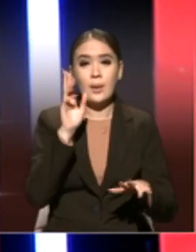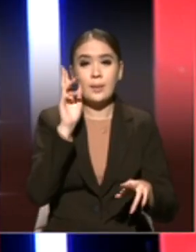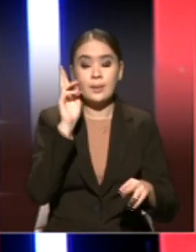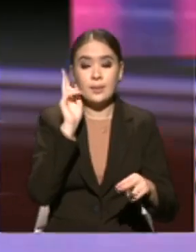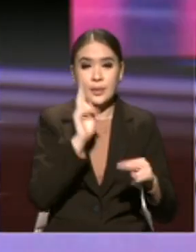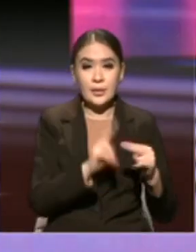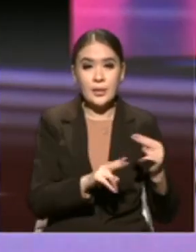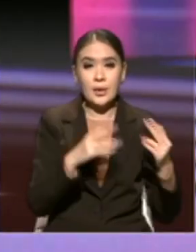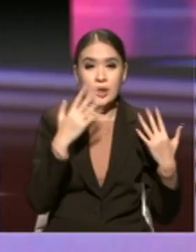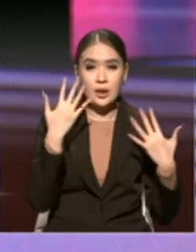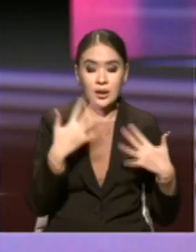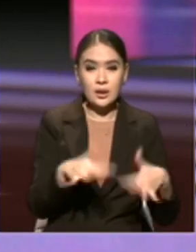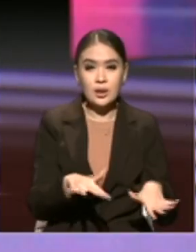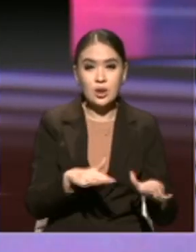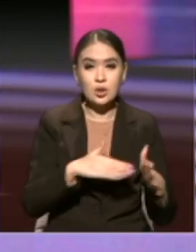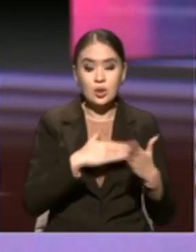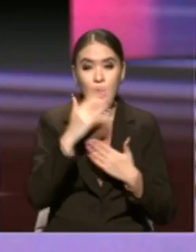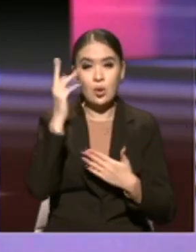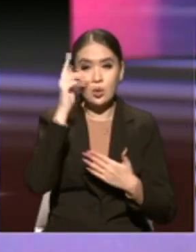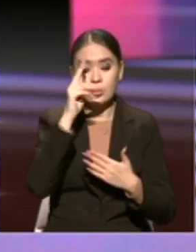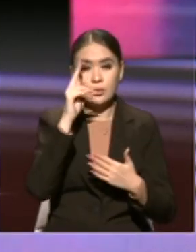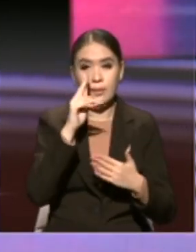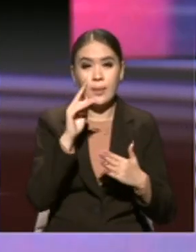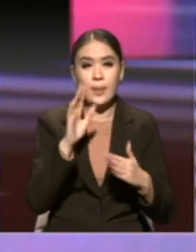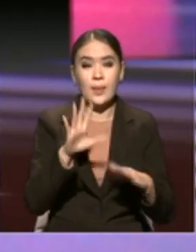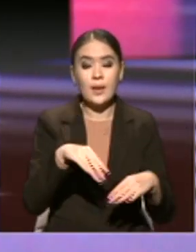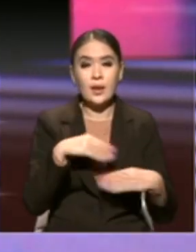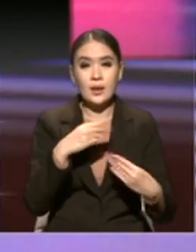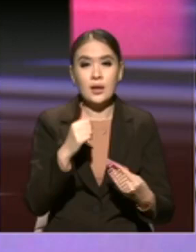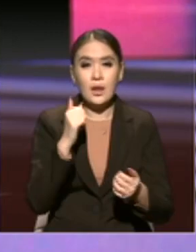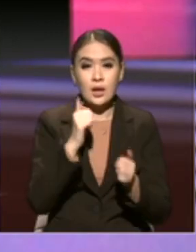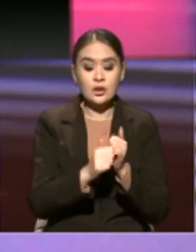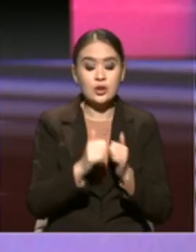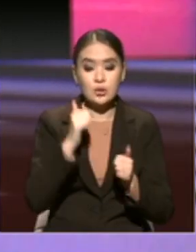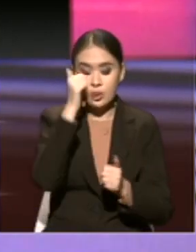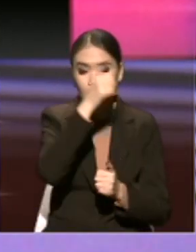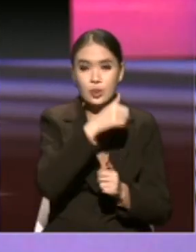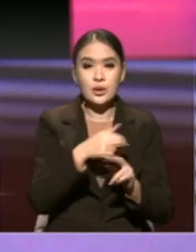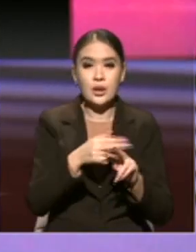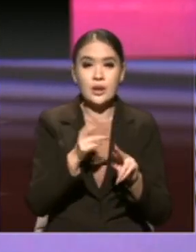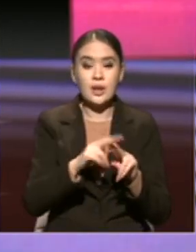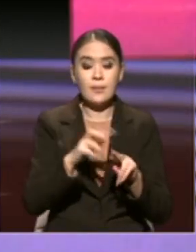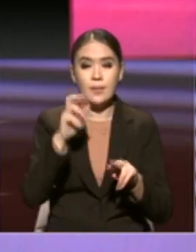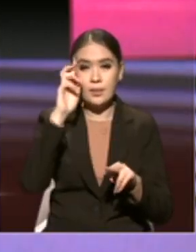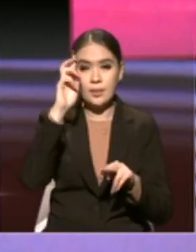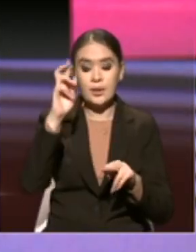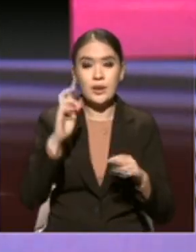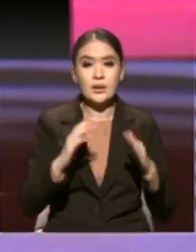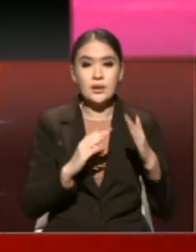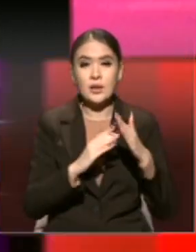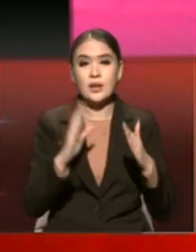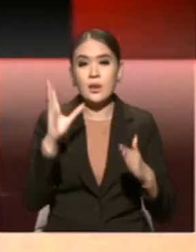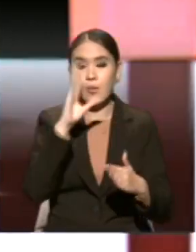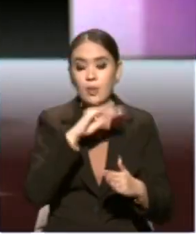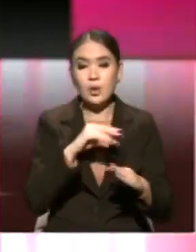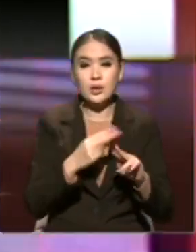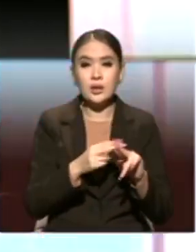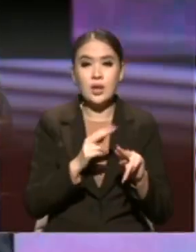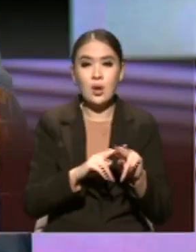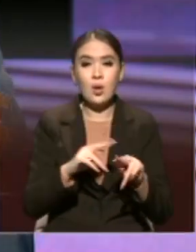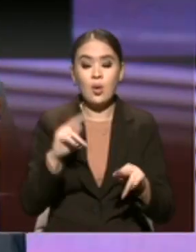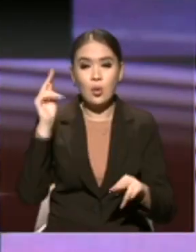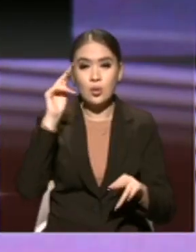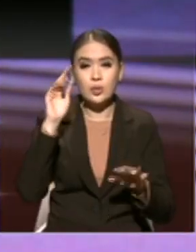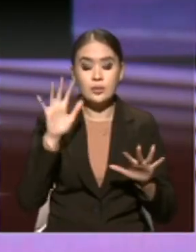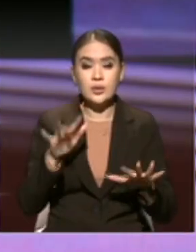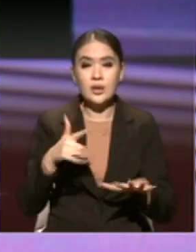жастарымыз. Оқу орны, жоғары оқу орындарынан түсет берілетін грант жыл сайын. Сол сияқты біз мемлекеттік деңгейде, яғни мына жерде жоғары оқу орнынан есебінен берілетін